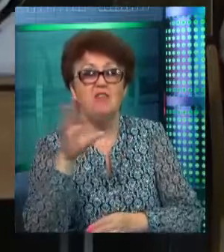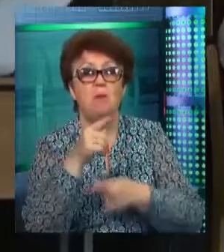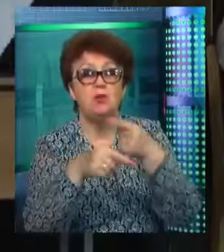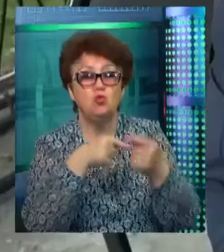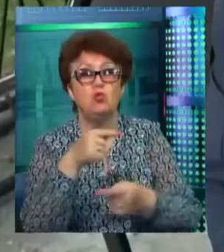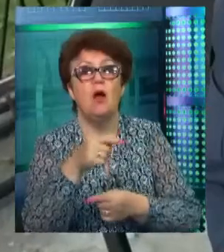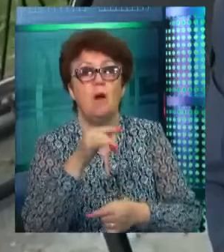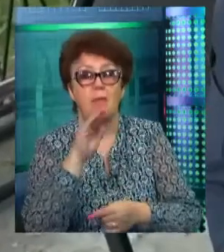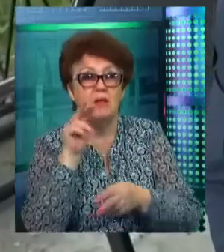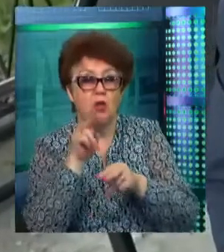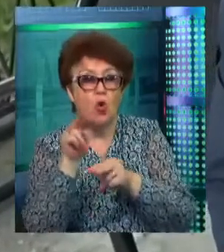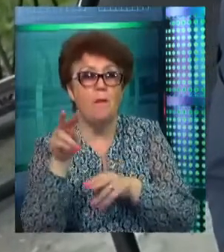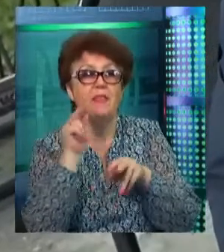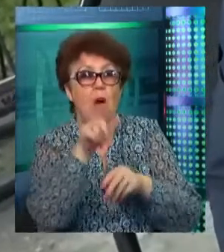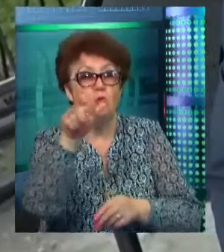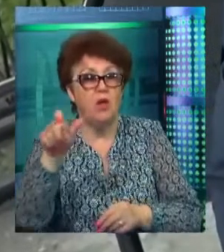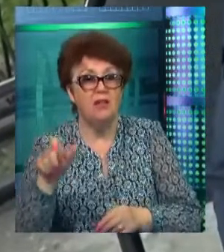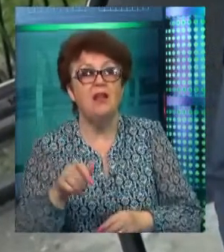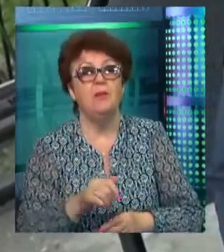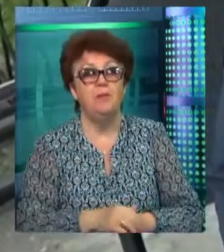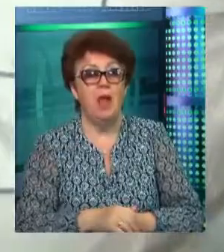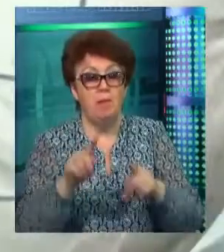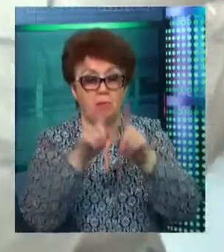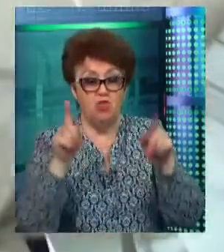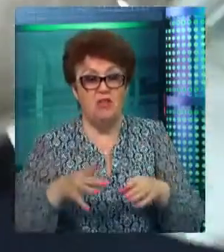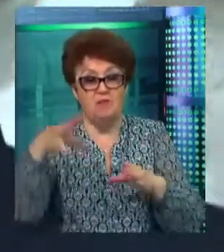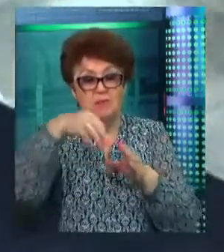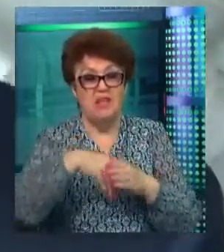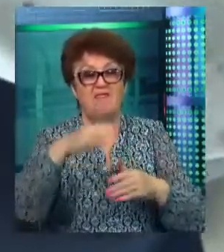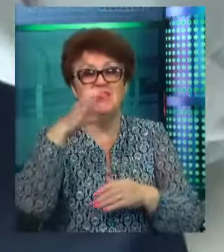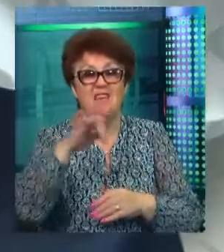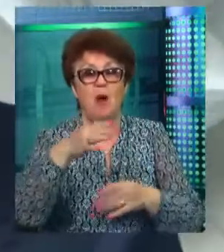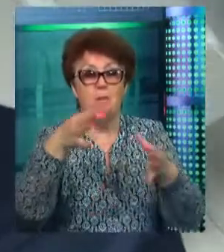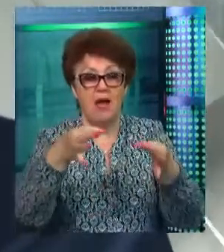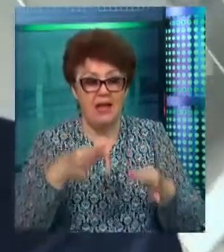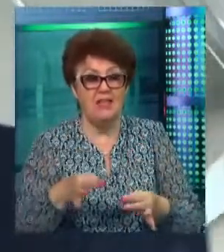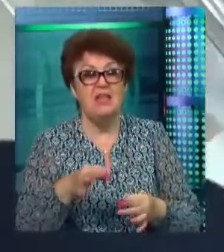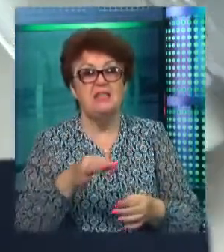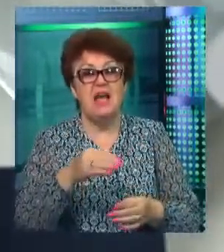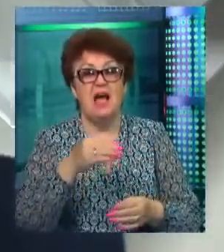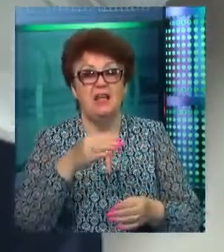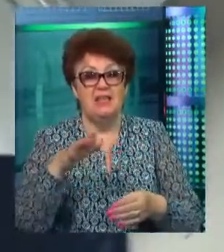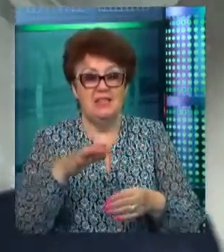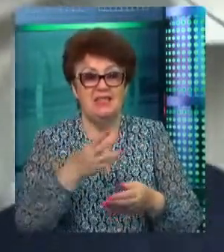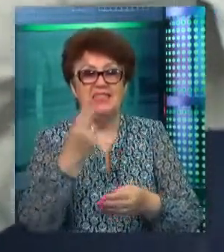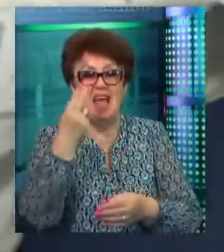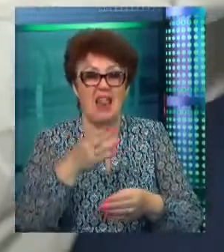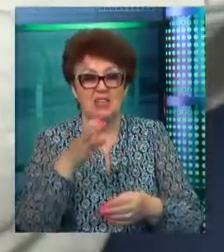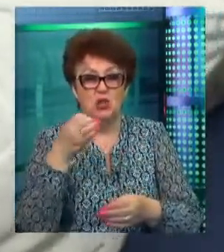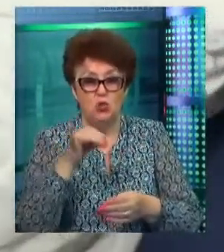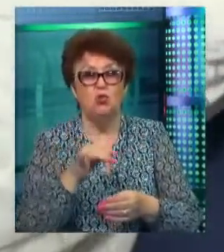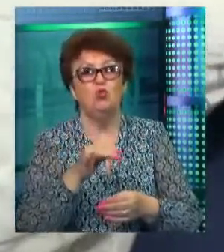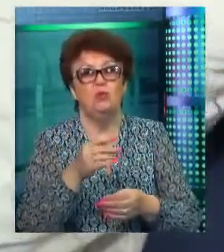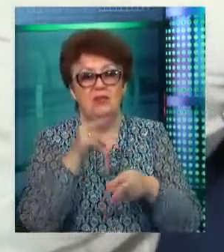проходят под чутким контролем наблюдатели валюте не помещается в специальностей пакет за целостностью которого буду пристально следить ближайшую